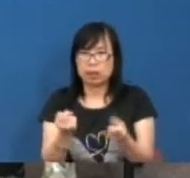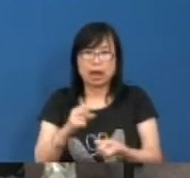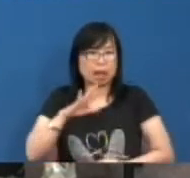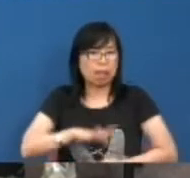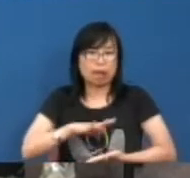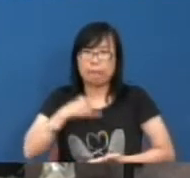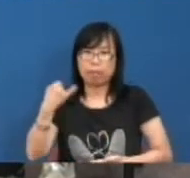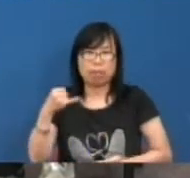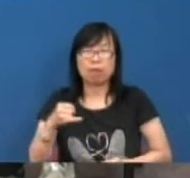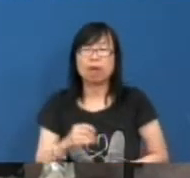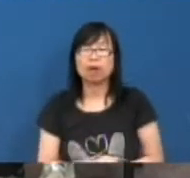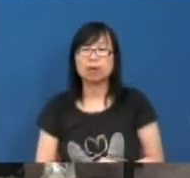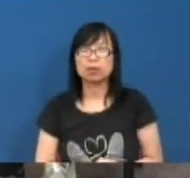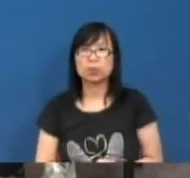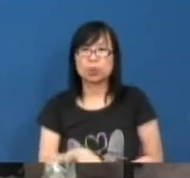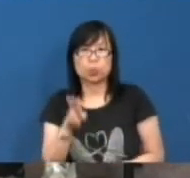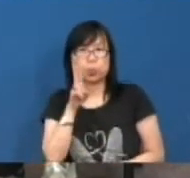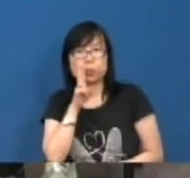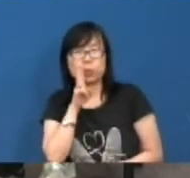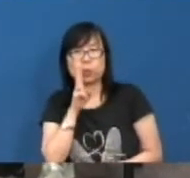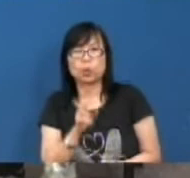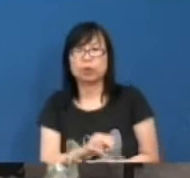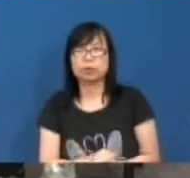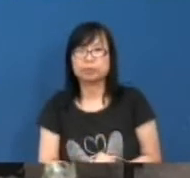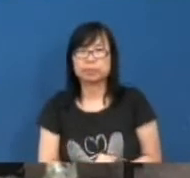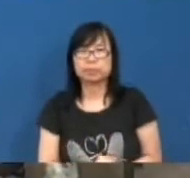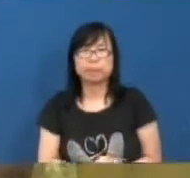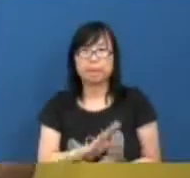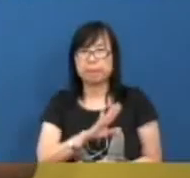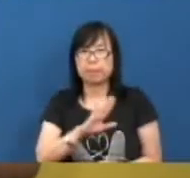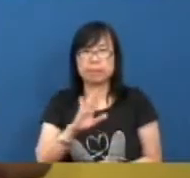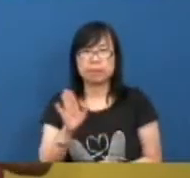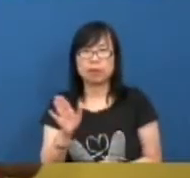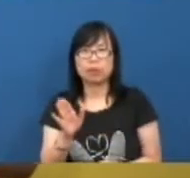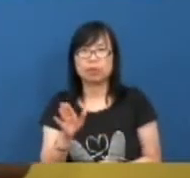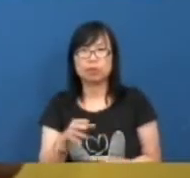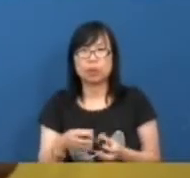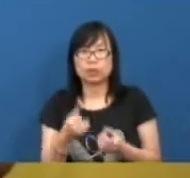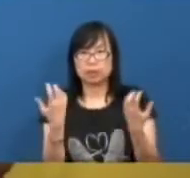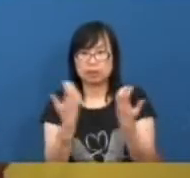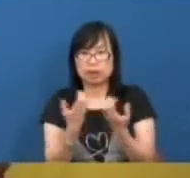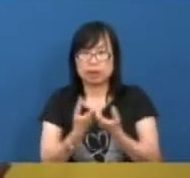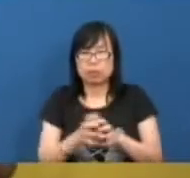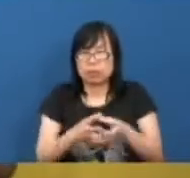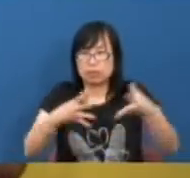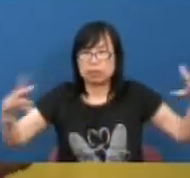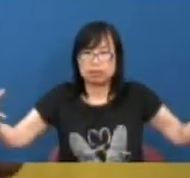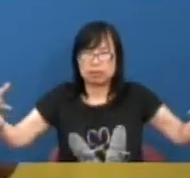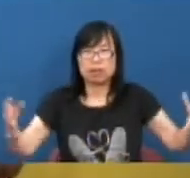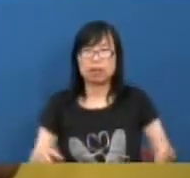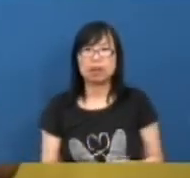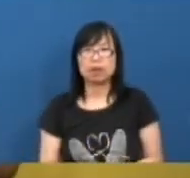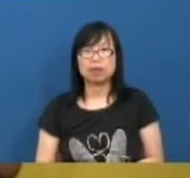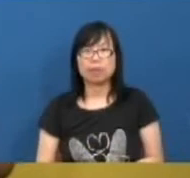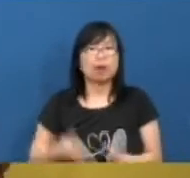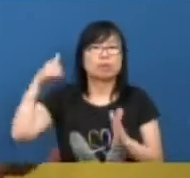都係語重心長講咧，就係、是、如果嗱一我哋完全係唔應該用一個咁大嘅數字，即係一步到位